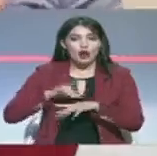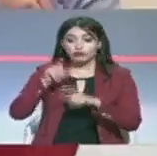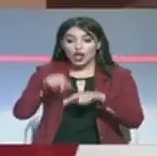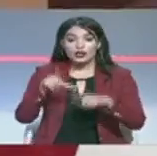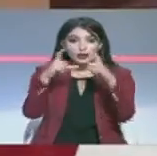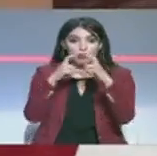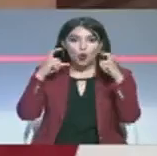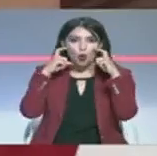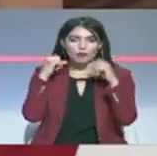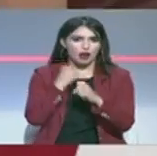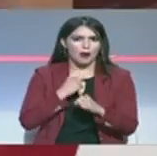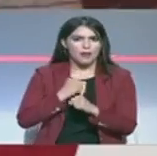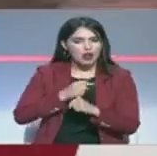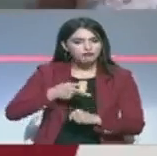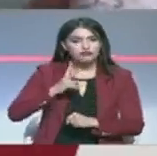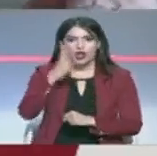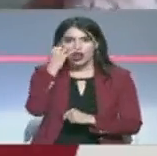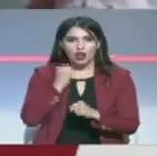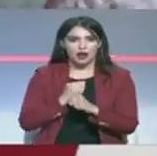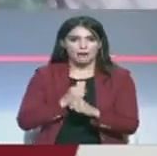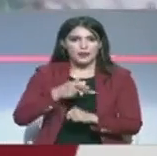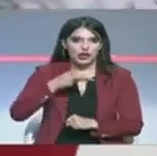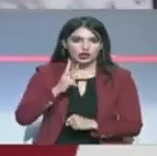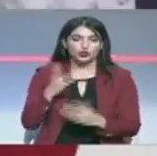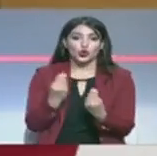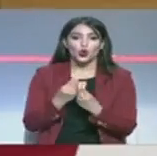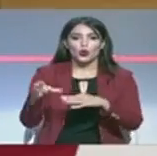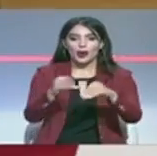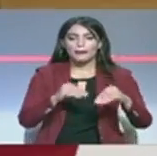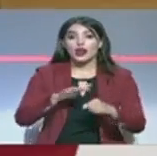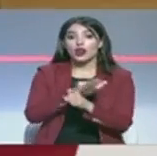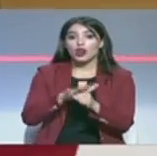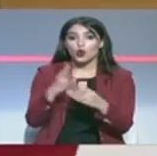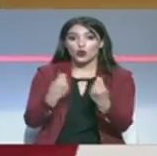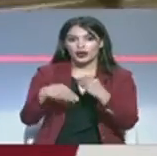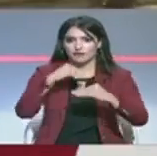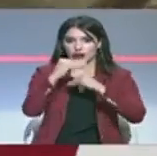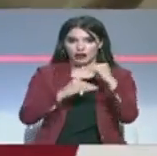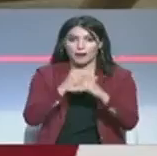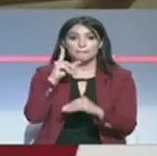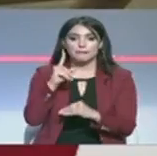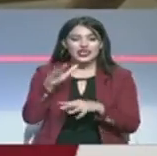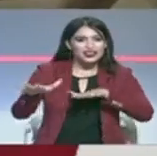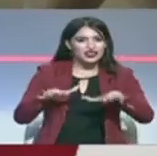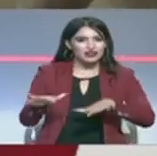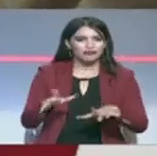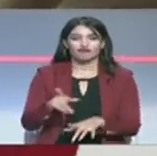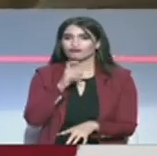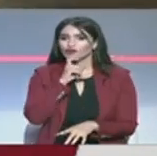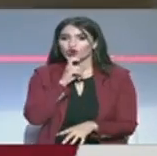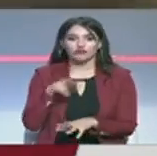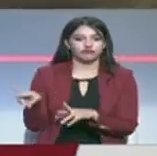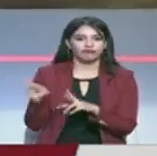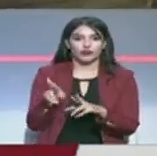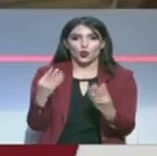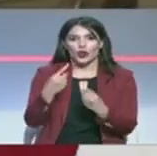الكمامات تتكثف الجهود لاحتواء تفشي فيروس كورونا في الأماكن الأكثر اكتظاظا في العالم، غير أن هذه التدابير يبدو أنها لا تؤتي أكلها في